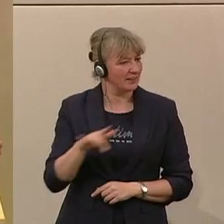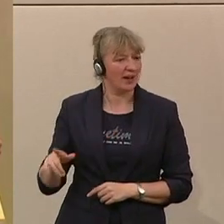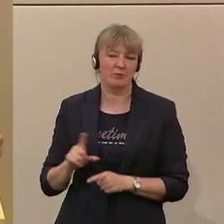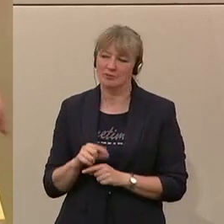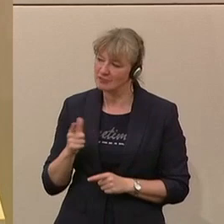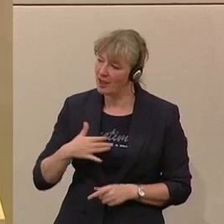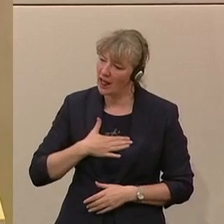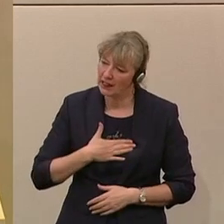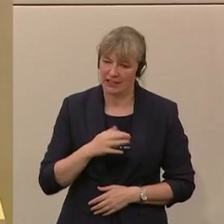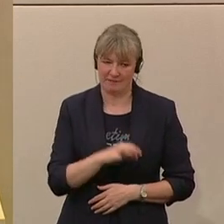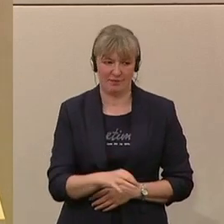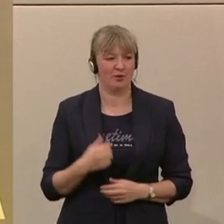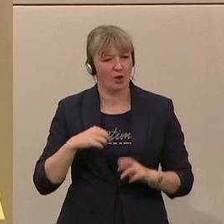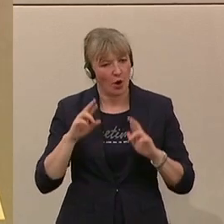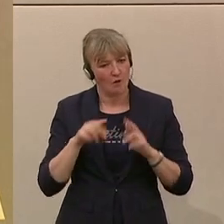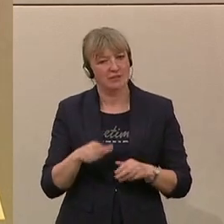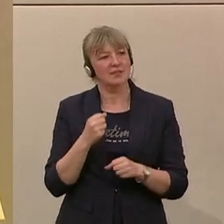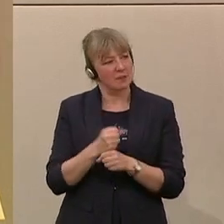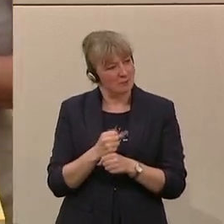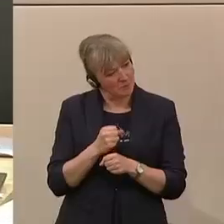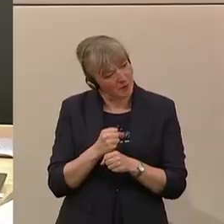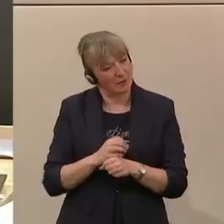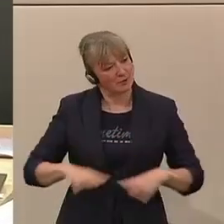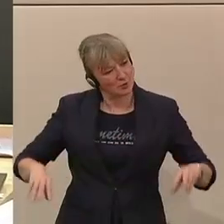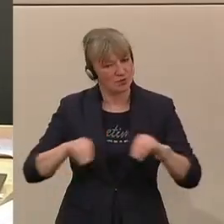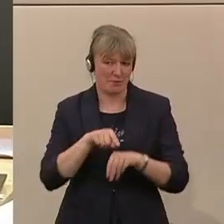ein Anliegen. Und ich hoffe, wir arbeiten in diesem Bereich zusammen.